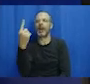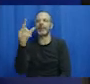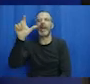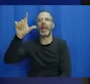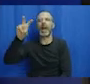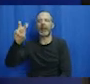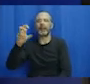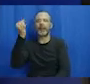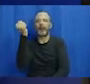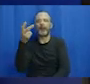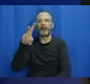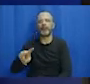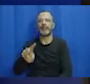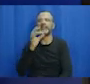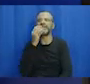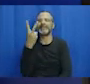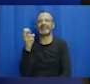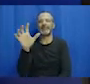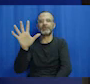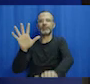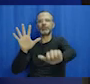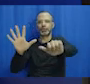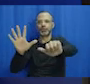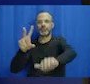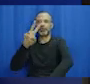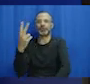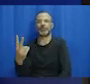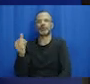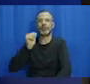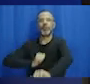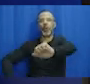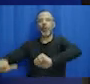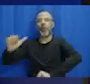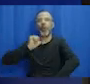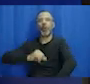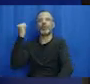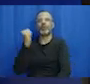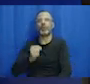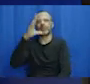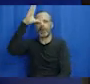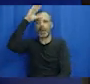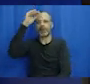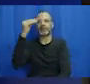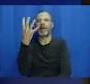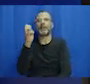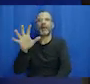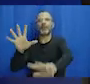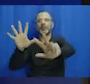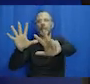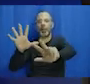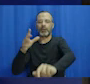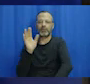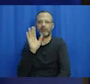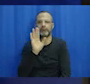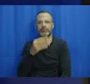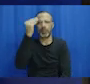إلعاد أسفر عنها مقتل شاب عمره 26 عاما، والأخرى في حلون أسفر عنها مقتل رجل عمره 48 عاما. من